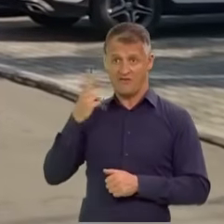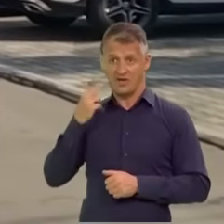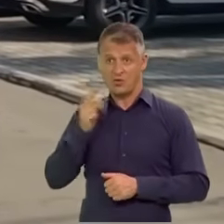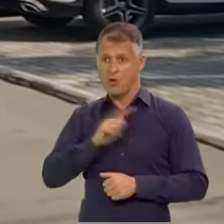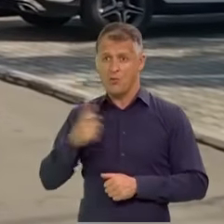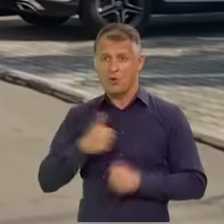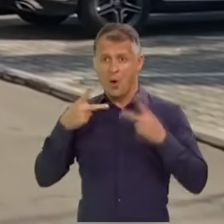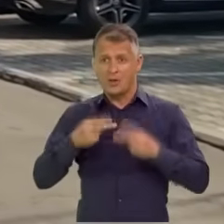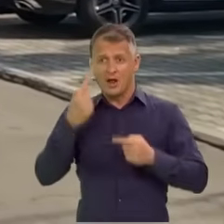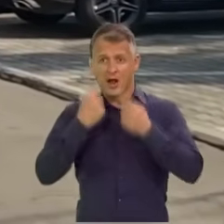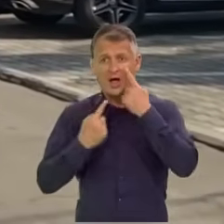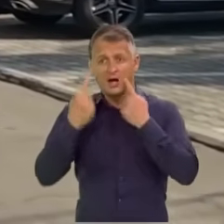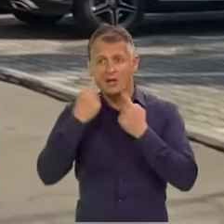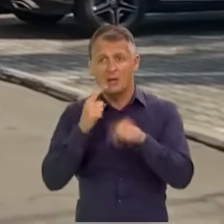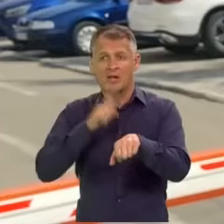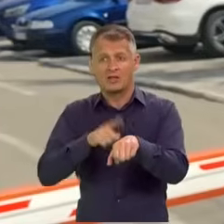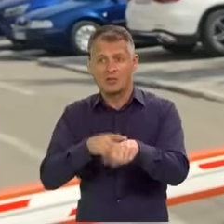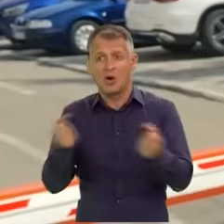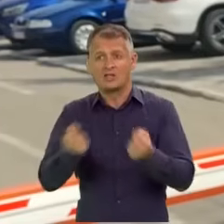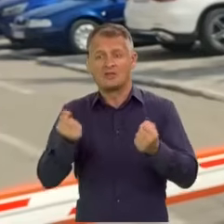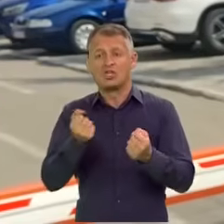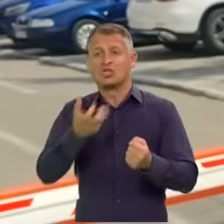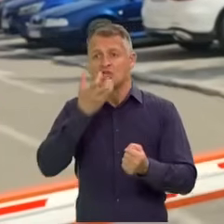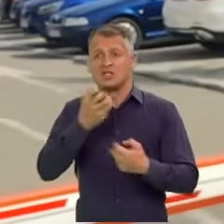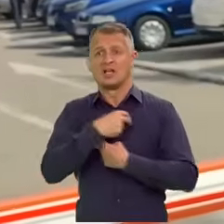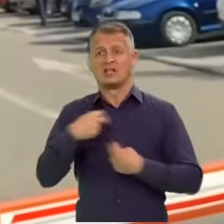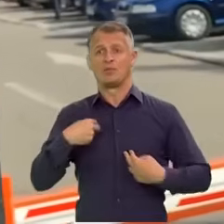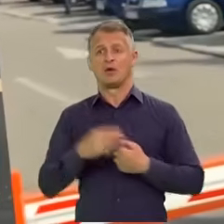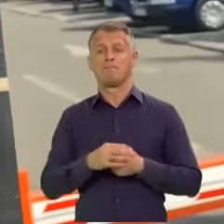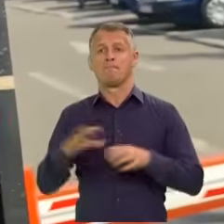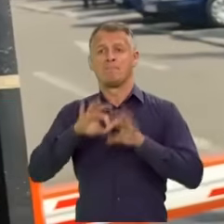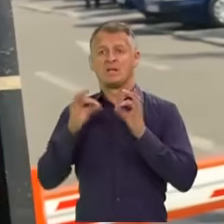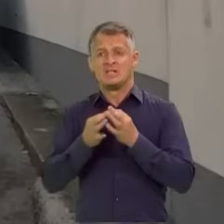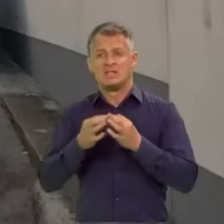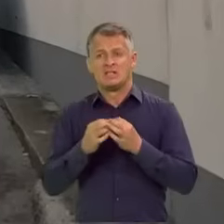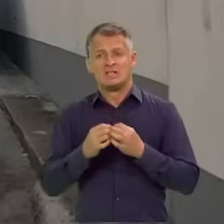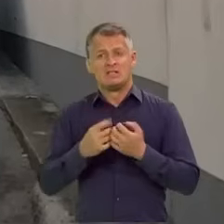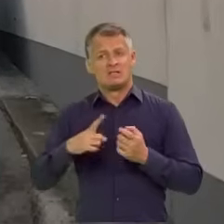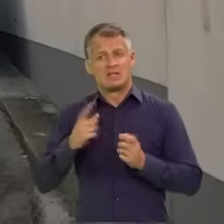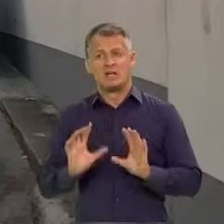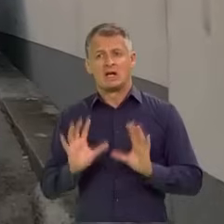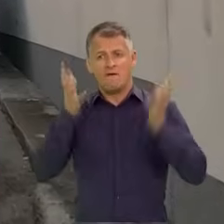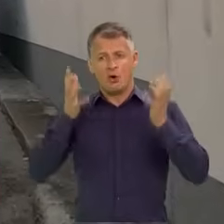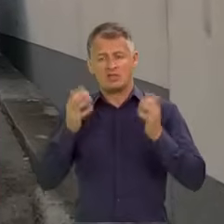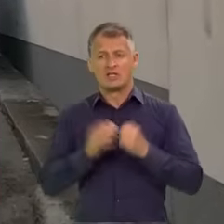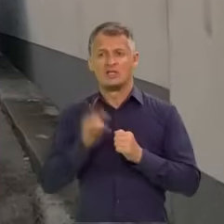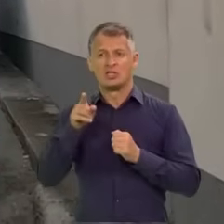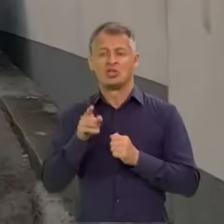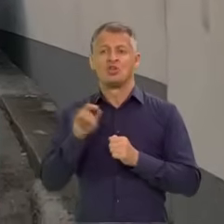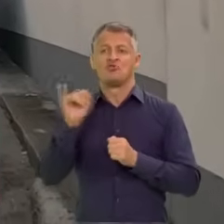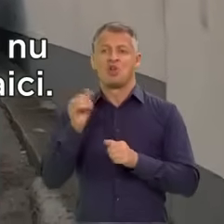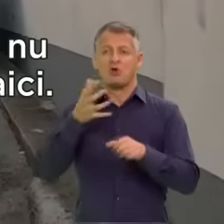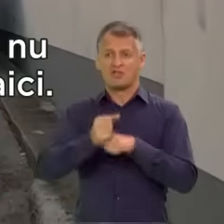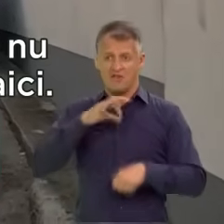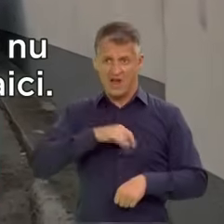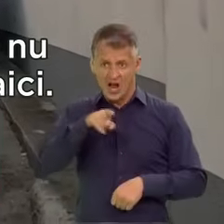opri lacrimile pe tot parcursul procesului. Părinții sunt devastați și revoltați că cel care le-a ucis fica cere reducerea